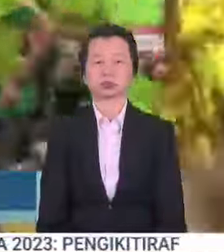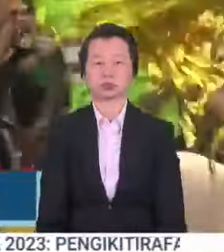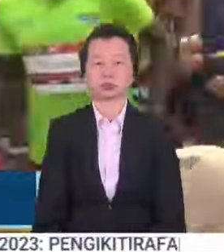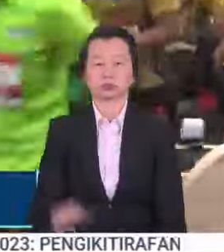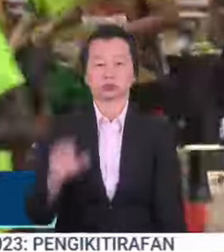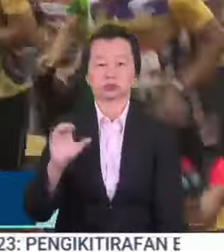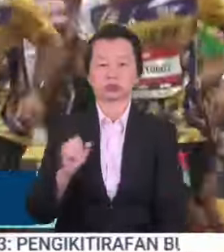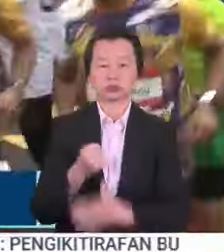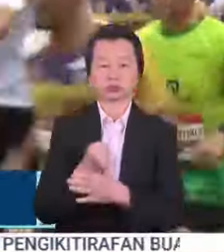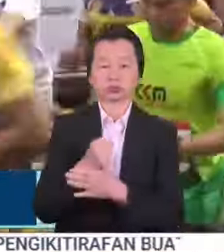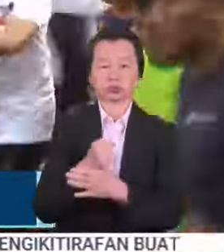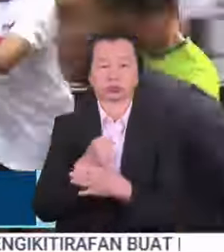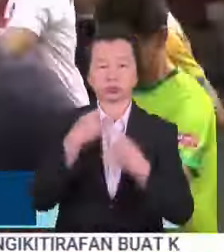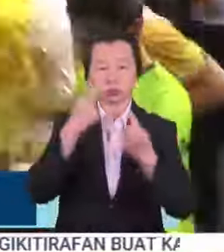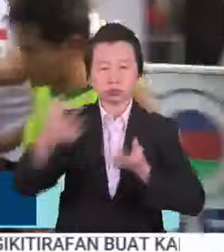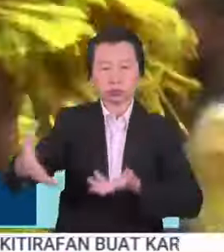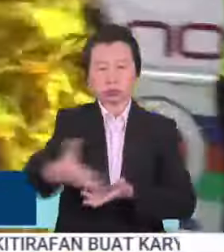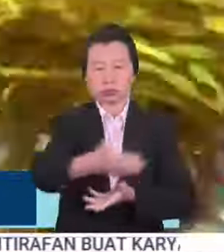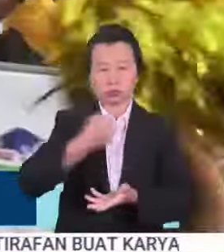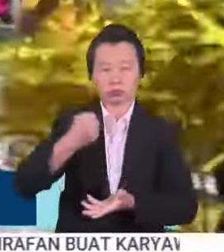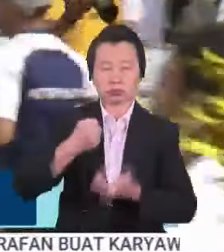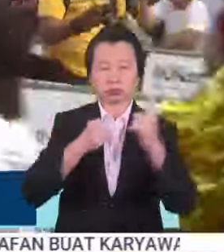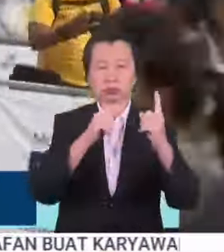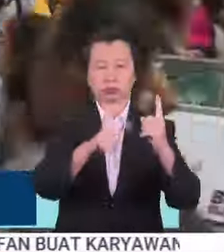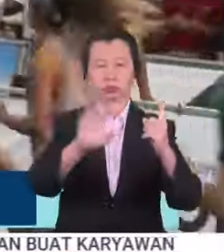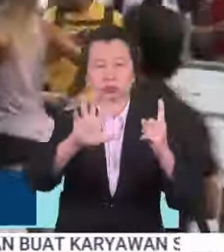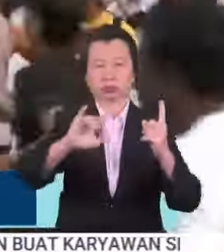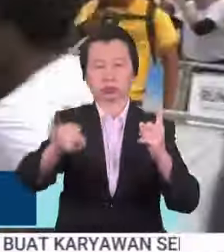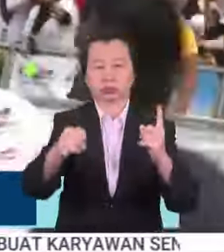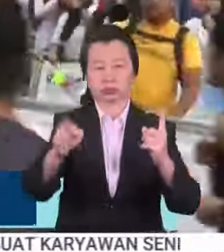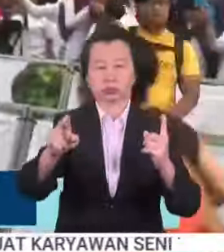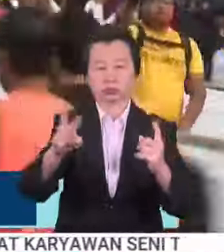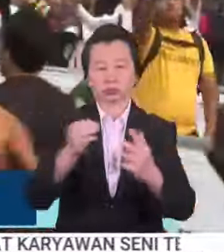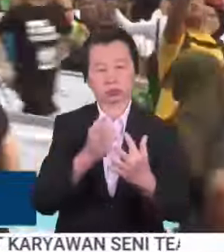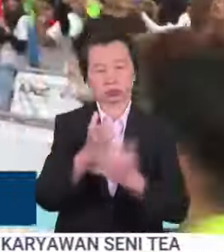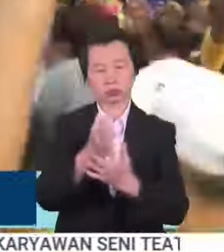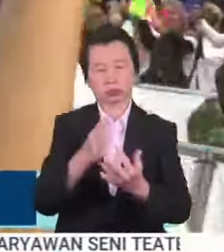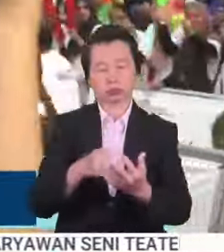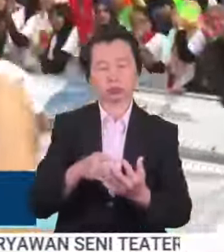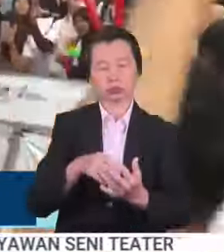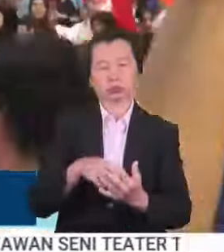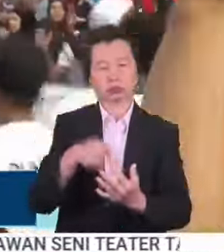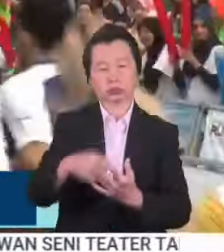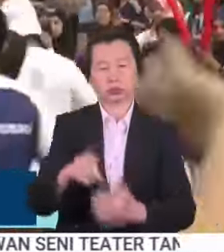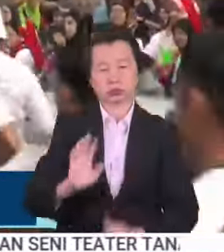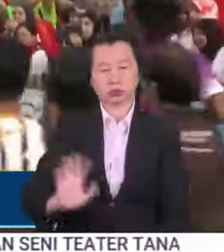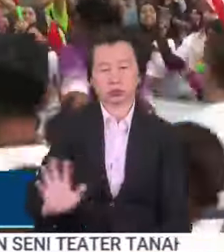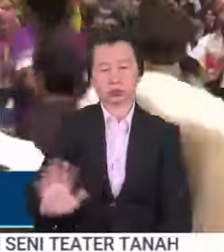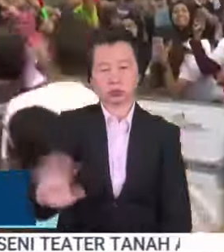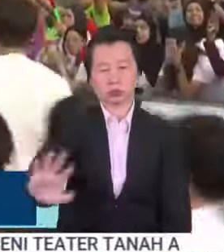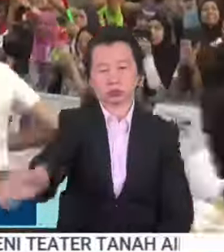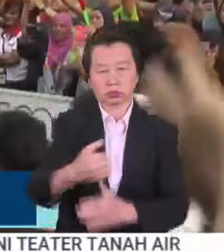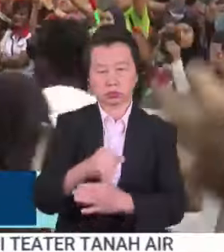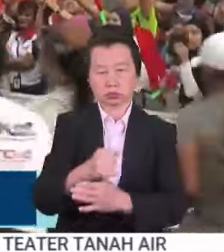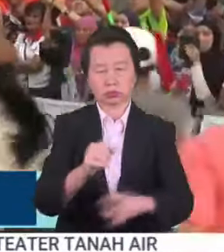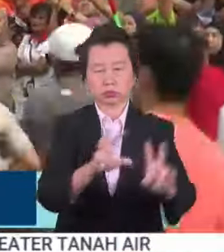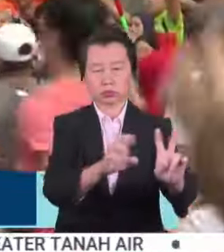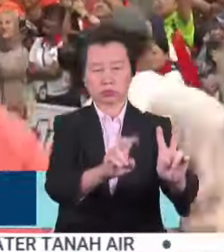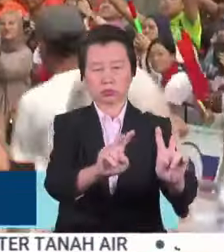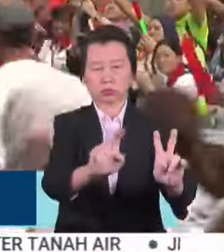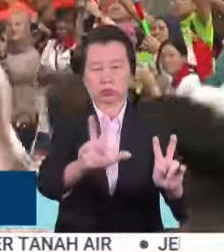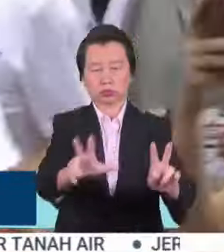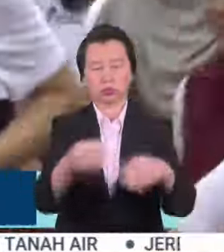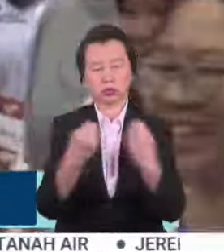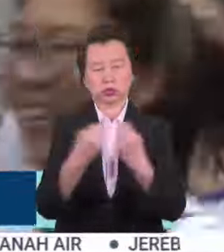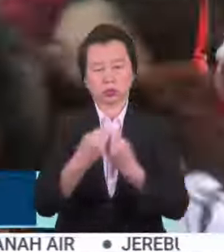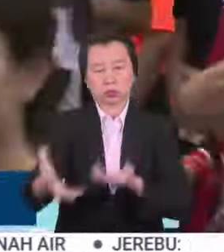Bursa Malaysia Berhad berjaya mengumpul sebanyak RM1.5 juta menerusi program larian Bursa Bull Charge